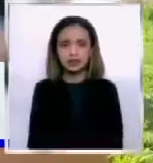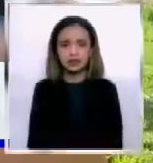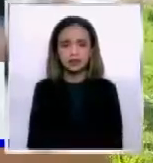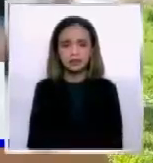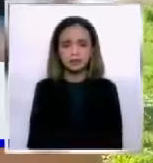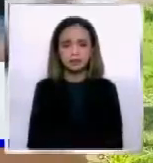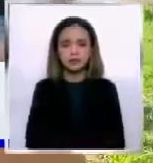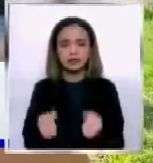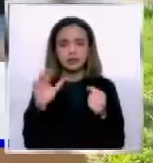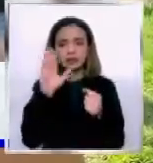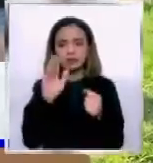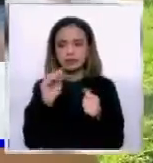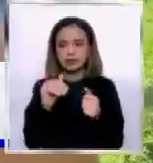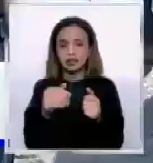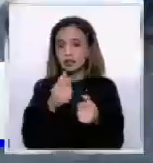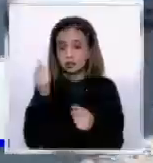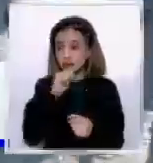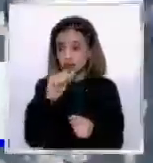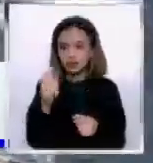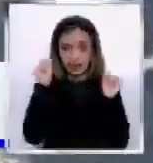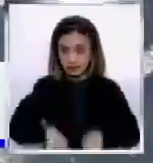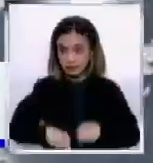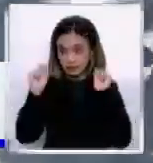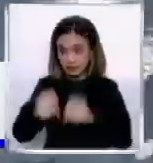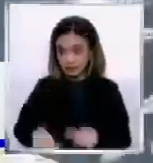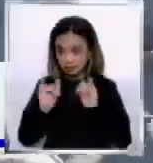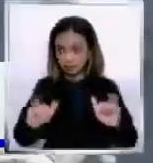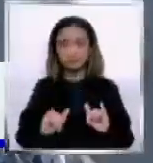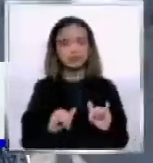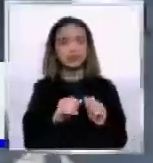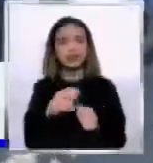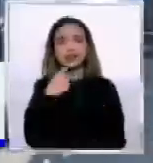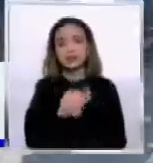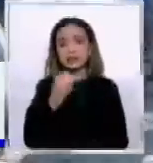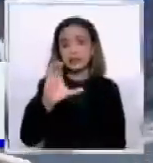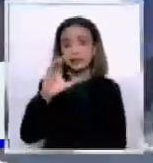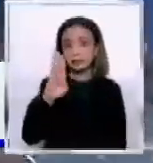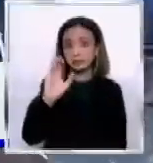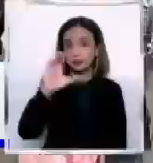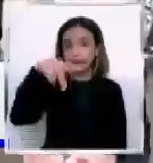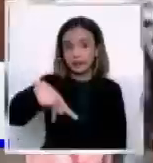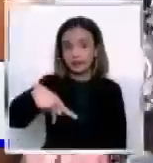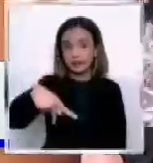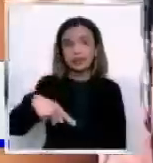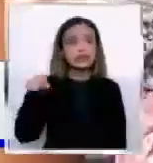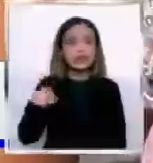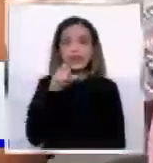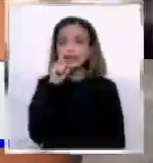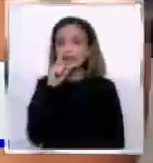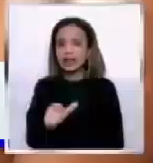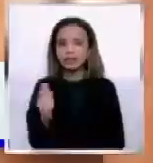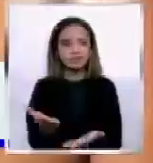15 years pa. Kaya niyo pong gawin niyo, sir? Kaya pa po. Ayon sa CBCP, hindi iniendorso ng simbahan ang pananakit